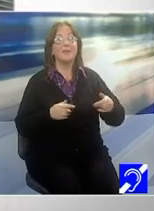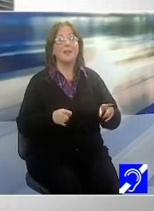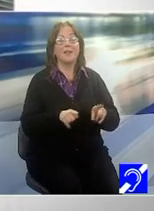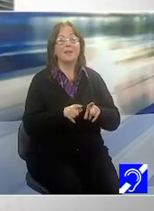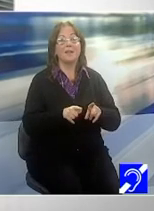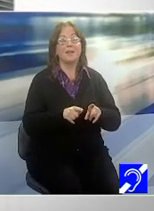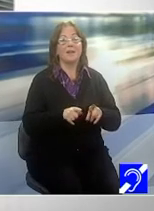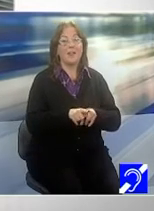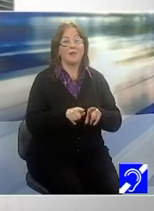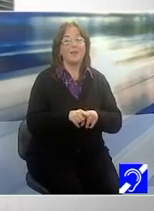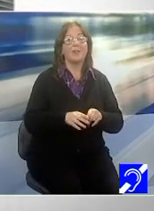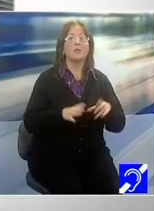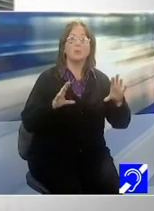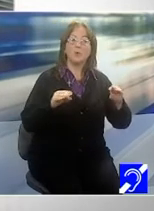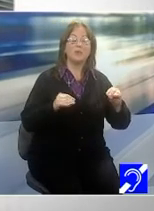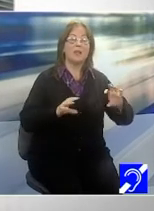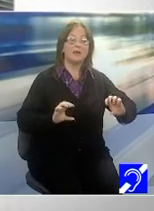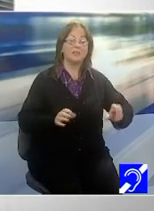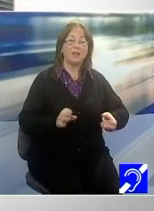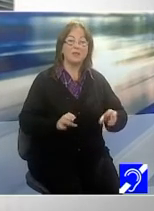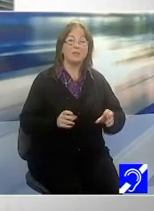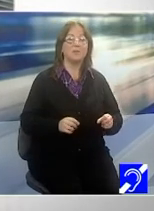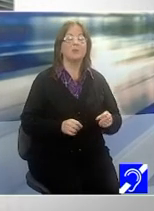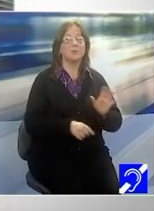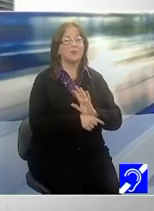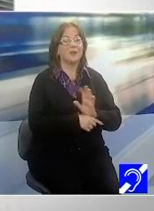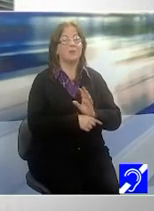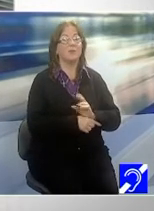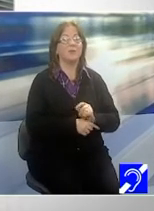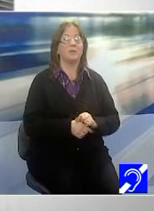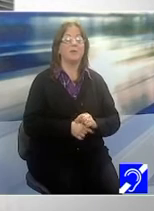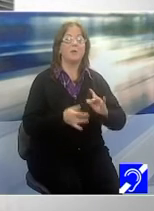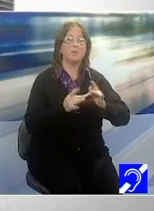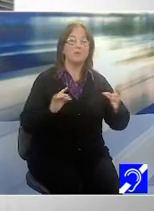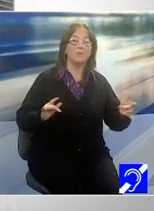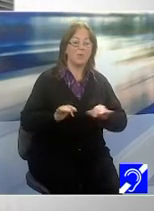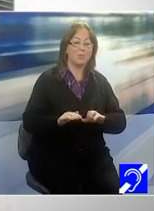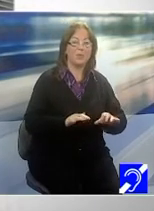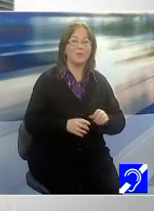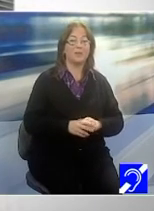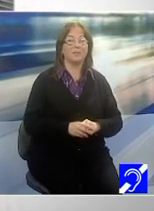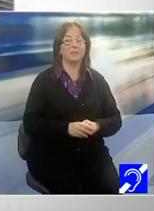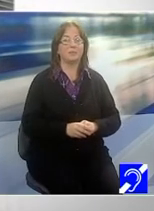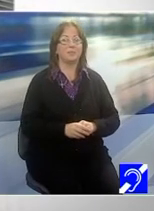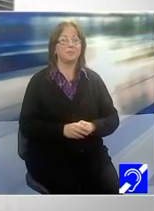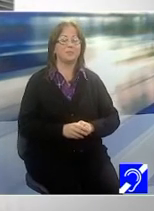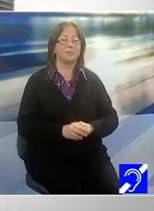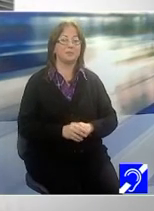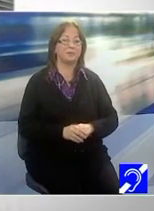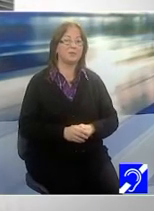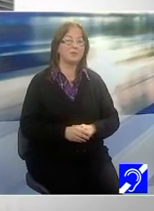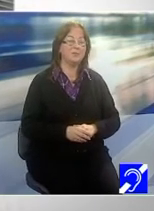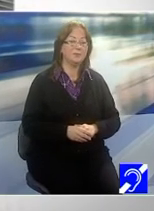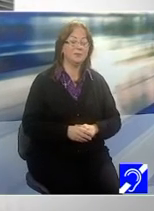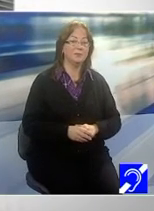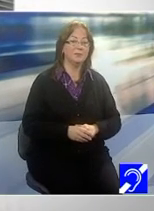aici, televiziuni, radiouri, bloguri, has its own radio, internet radio. And so I mean it just really shows how plugged in